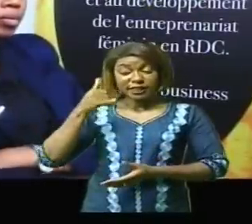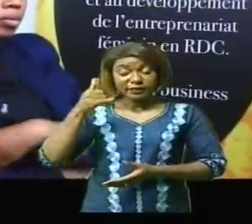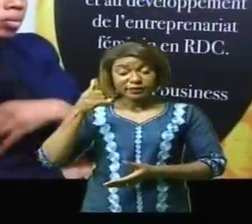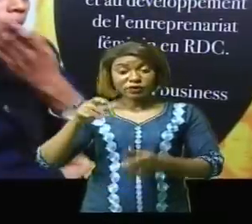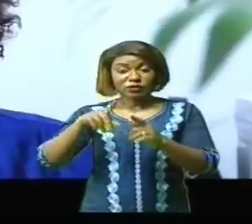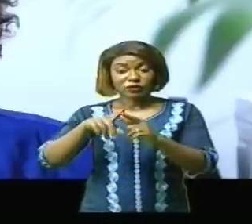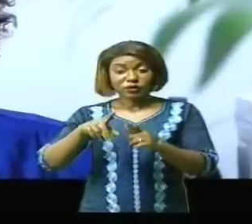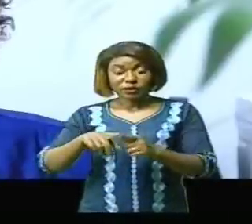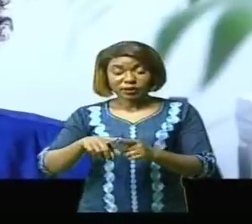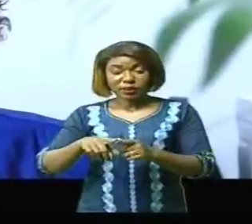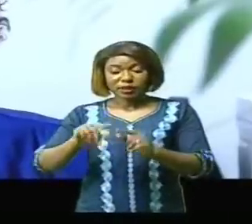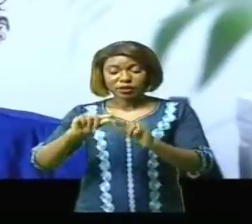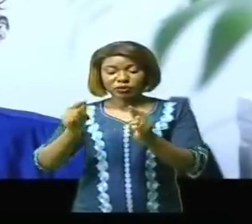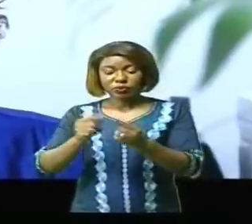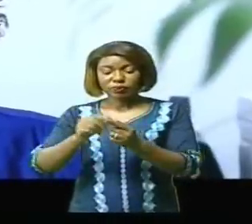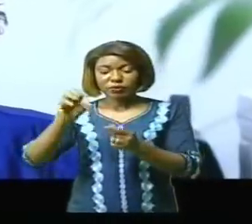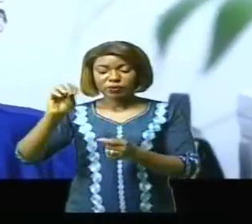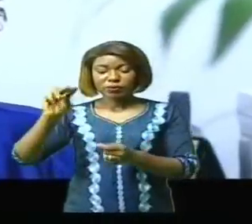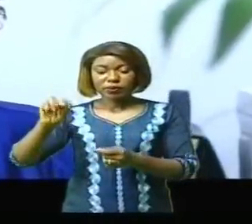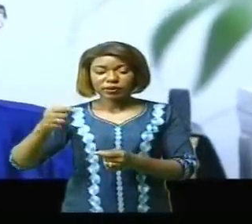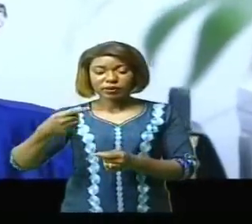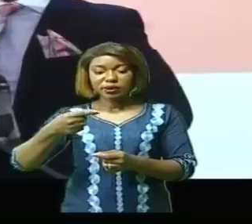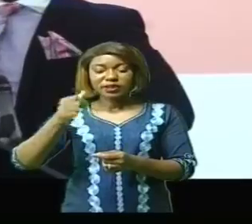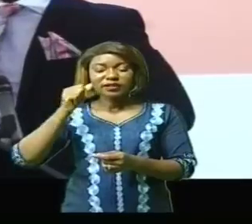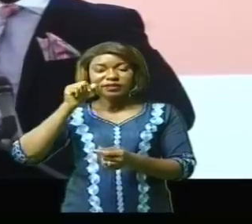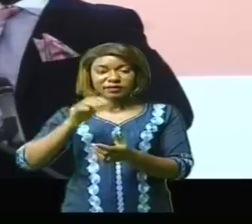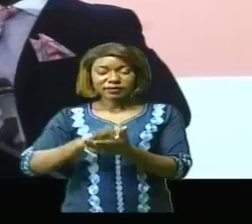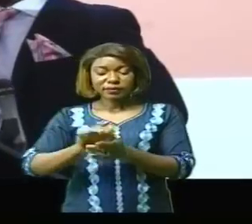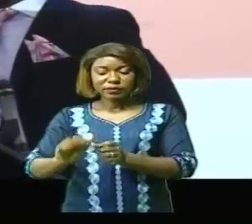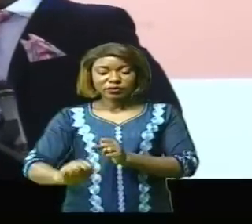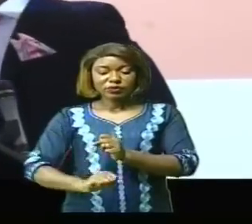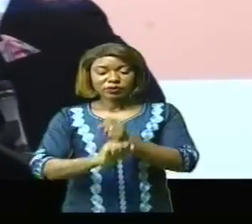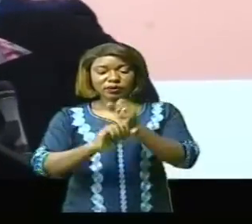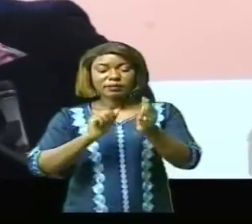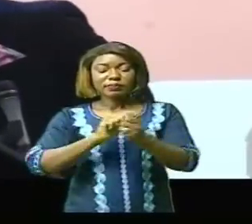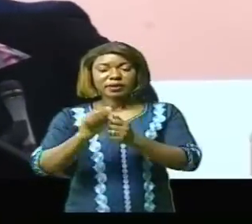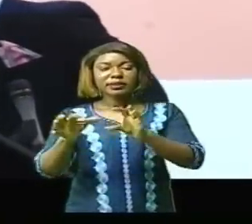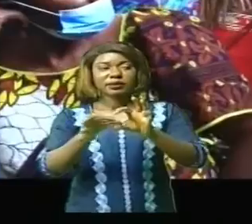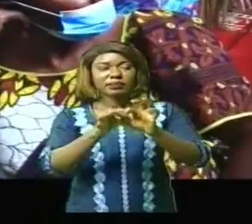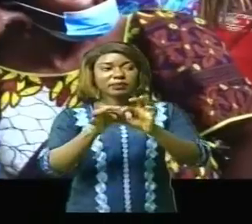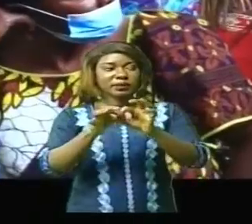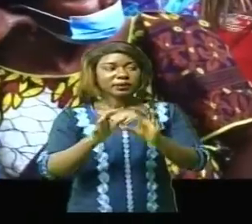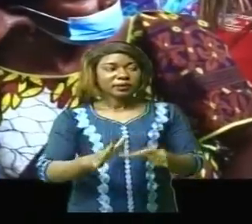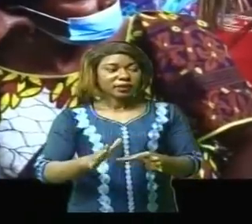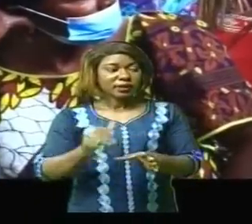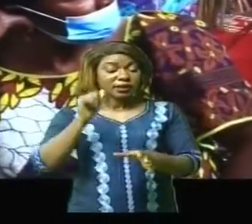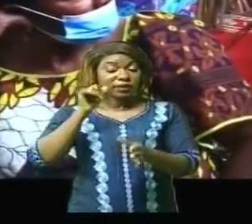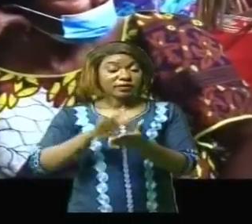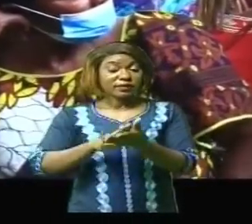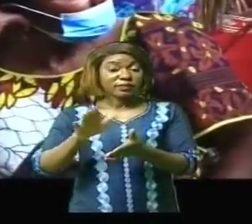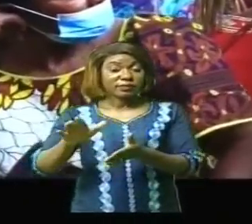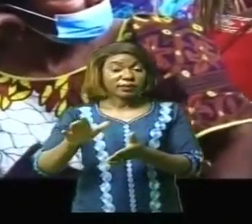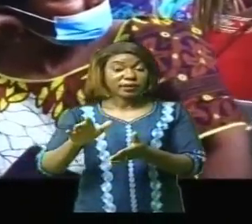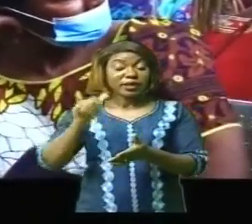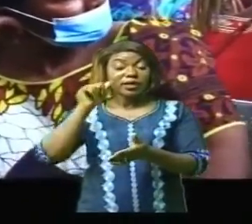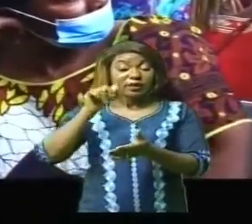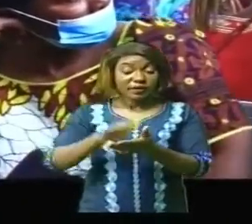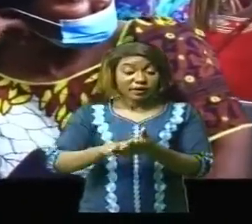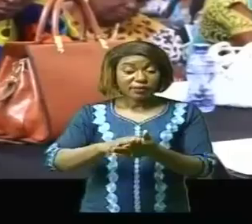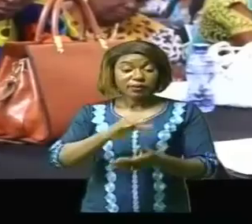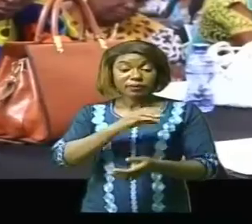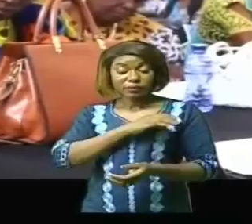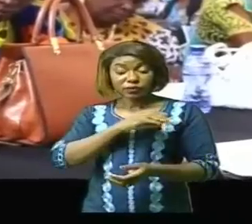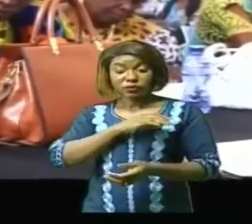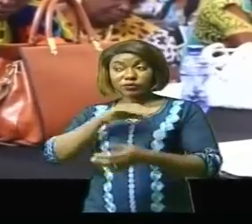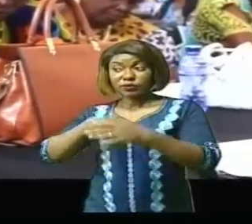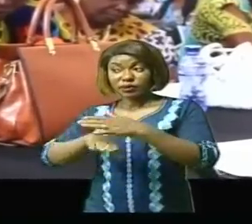l'ASBEL Pluriel, que dirige Marceline Kaosi, soutenue par ses partenaires, ces femmes, dont les épouses des policiers, font leur entrée